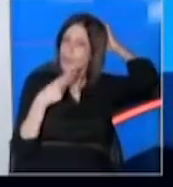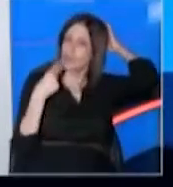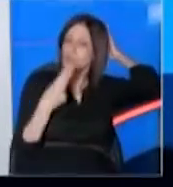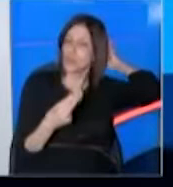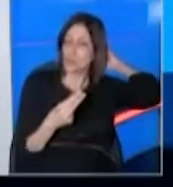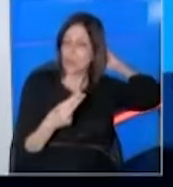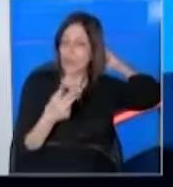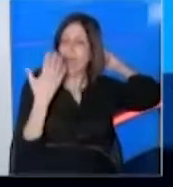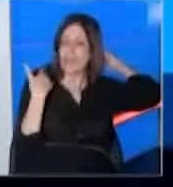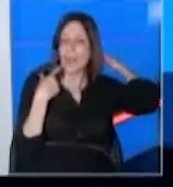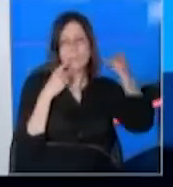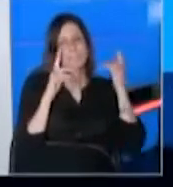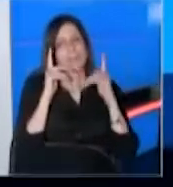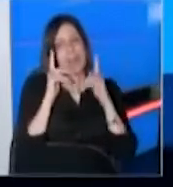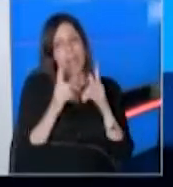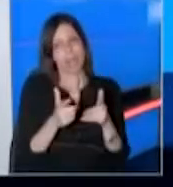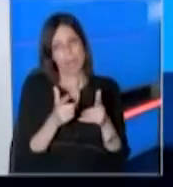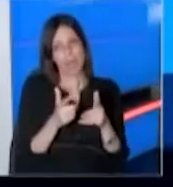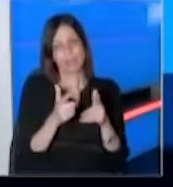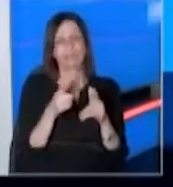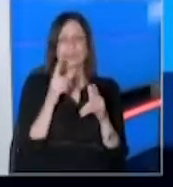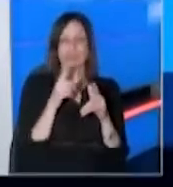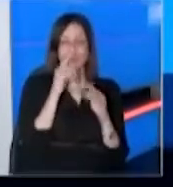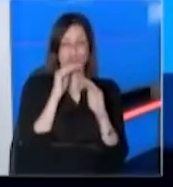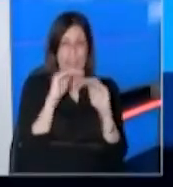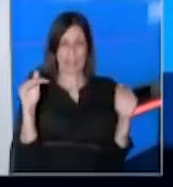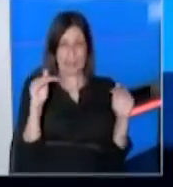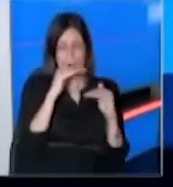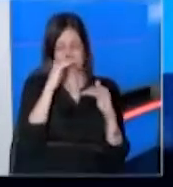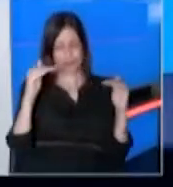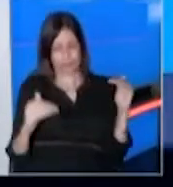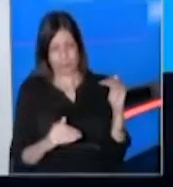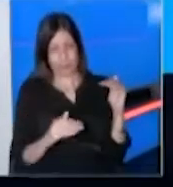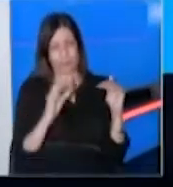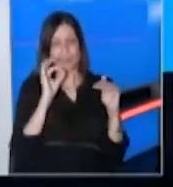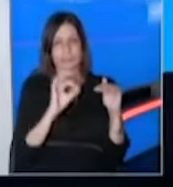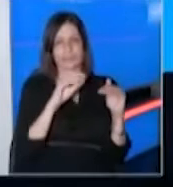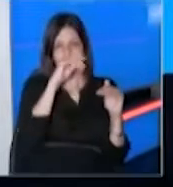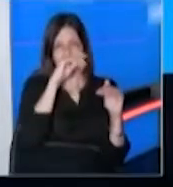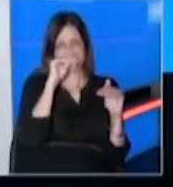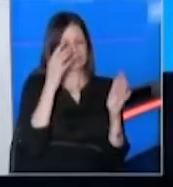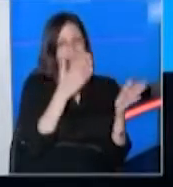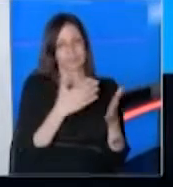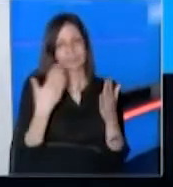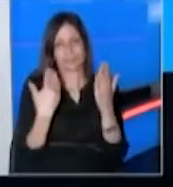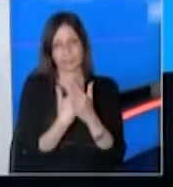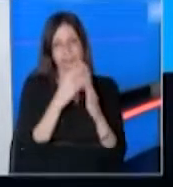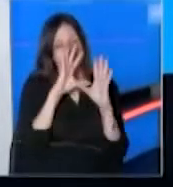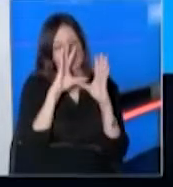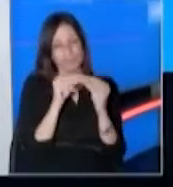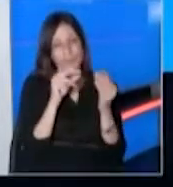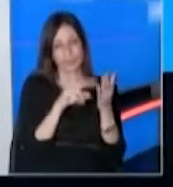הנגד הייתה מלחמה רב חזיתית ושקטה, מתחת למקם, בכדי לסדר מחדש את כל